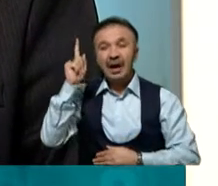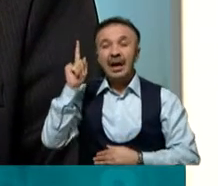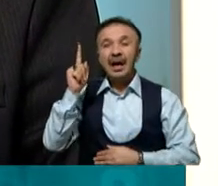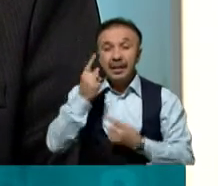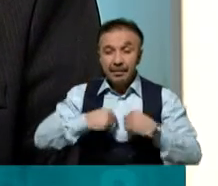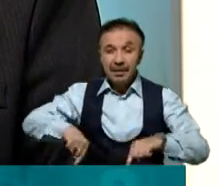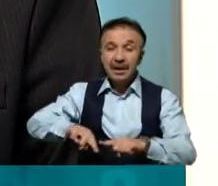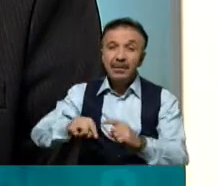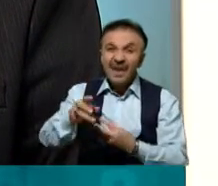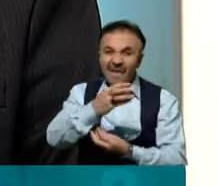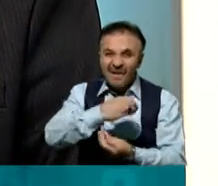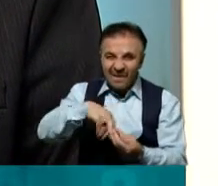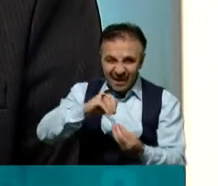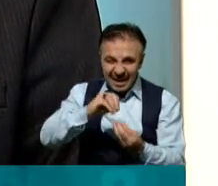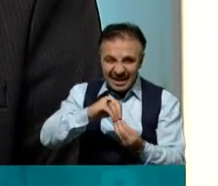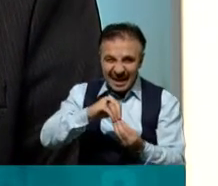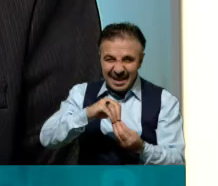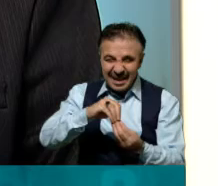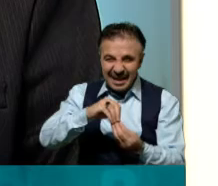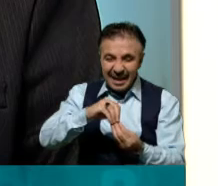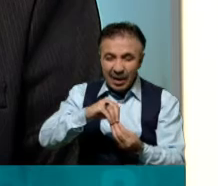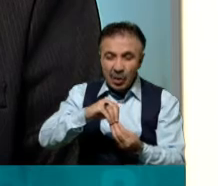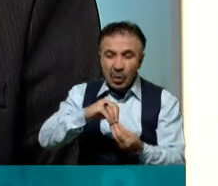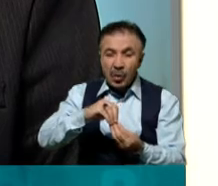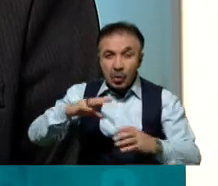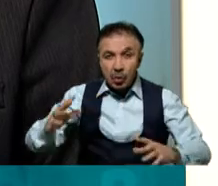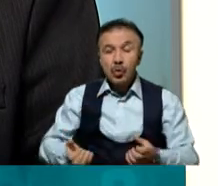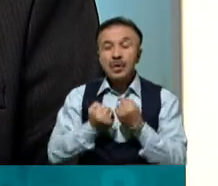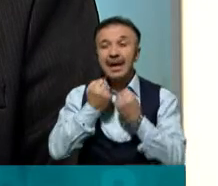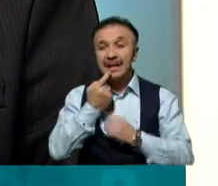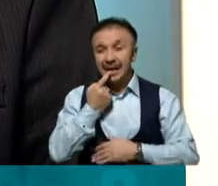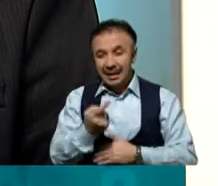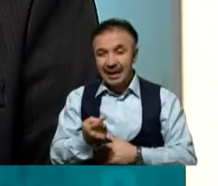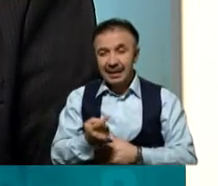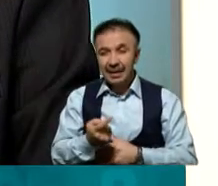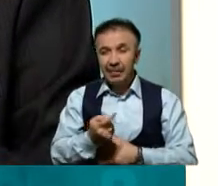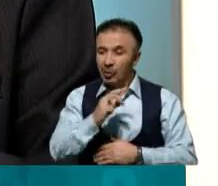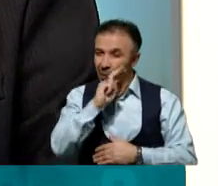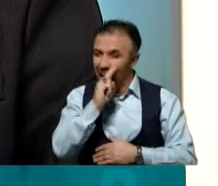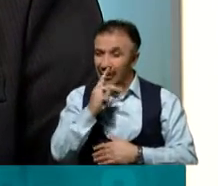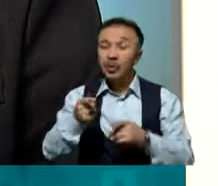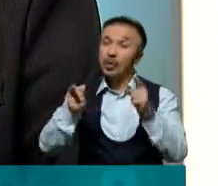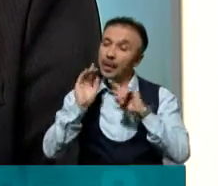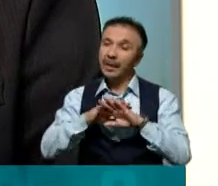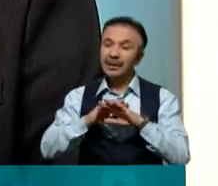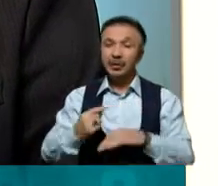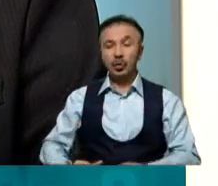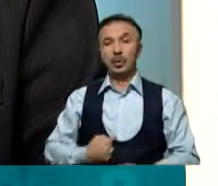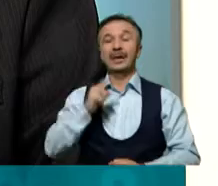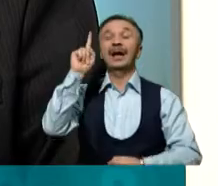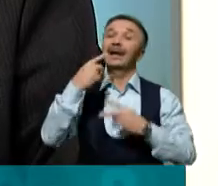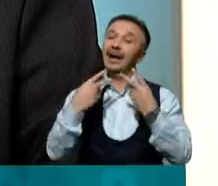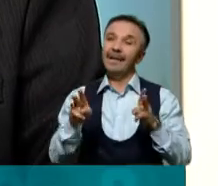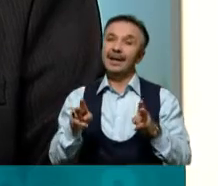faizden kurtarsın derse, böyle bir günaha batarsa, tevbe ederse umulur ki Allah affeder. İnşallah.